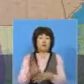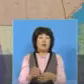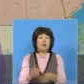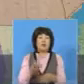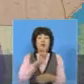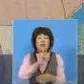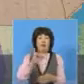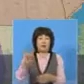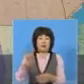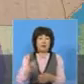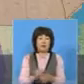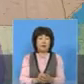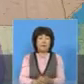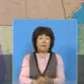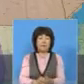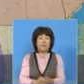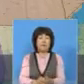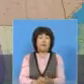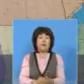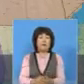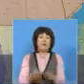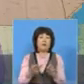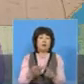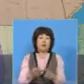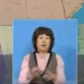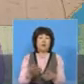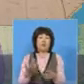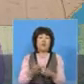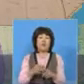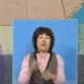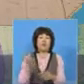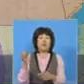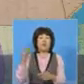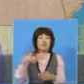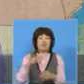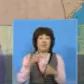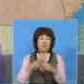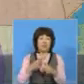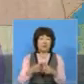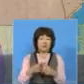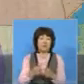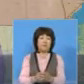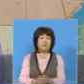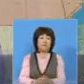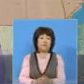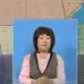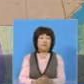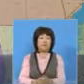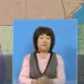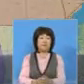плитки. Второй проект, который мы хотим реализовать, это нефтехимия. Приведу просто простой пример на